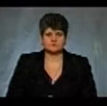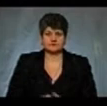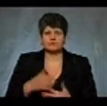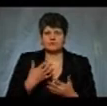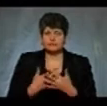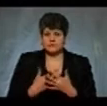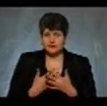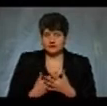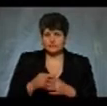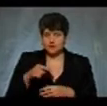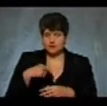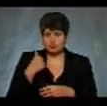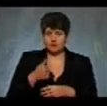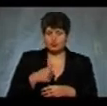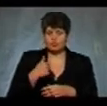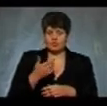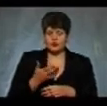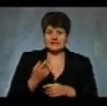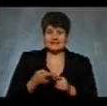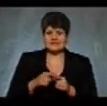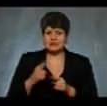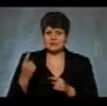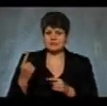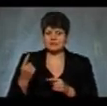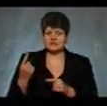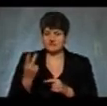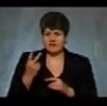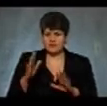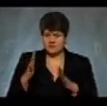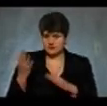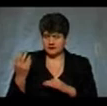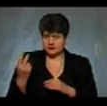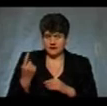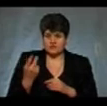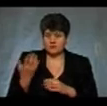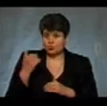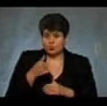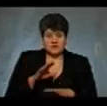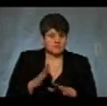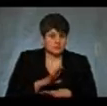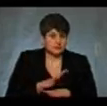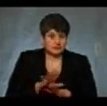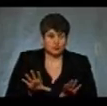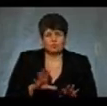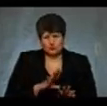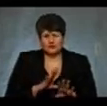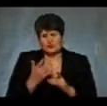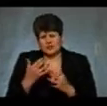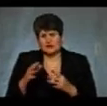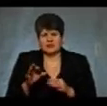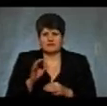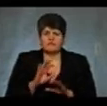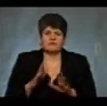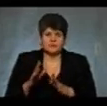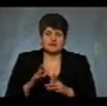Наприклад, і в цьому році це перші 2 випадки. В минулому році ми таких випадків не мали. Було декілька випадків